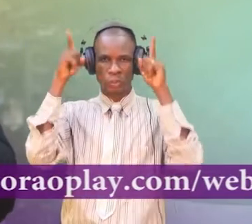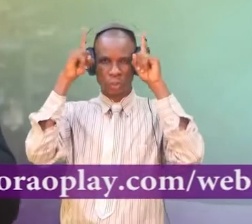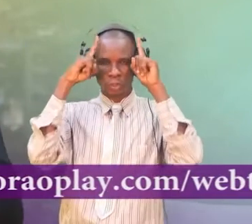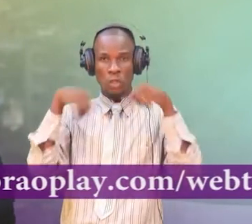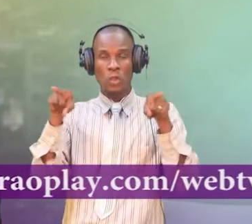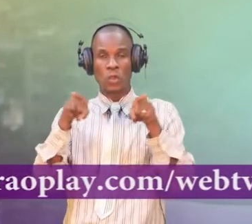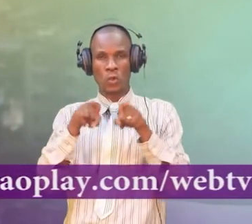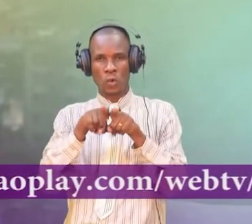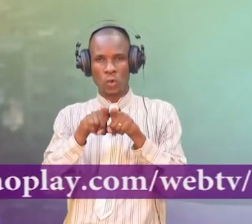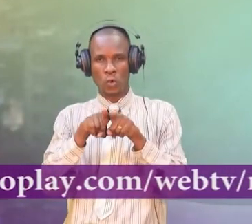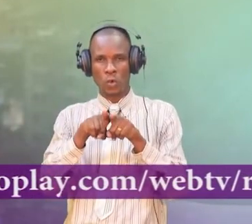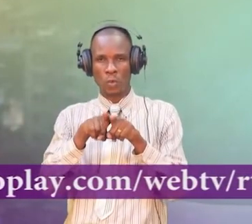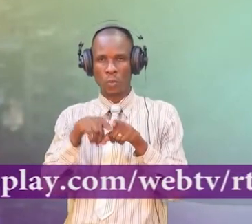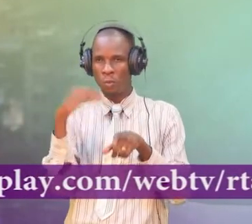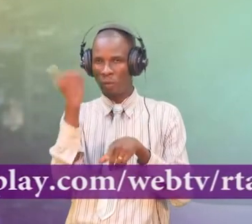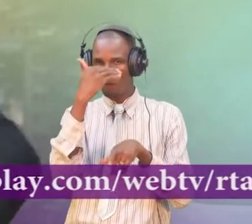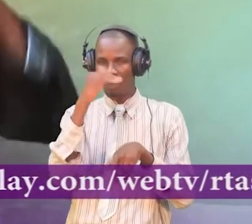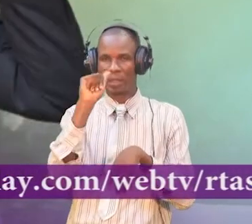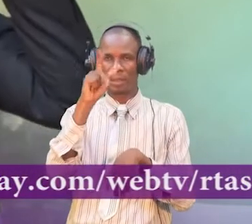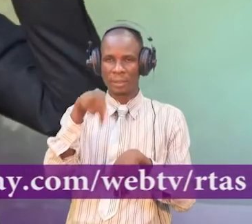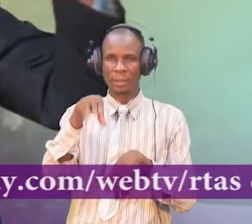Lobiko pe elonga ya Yesu Kristo na ekulusu